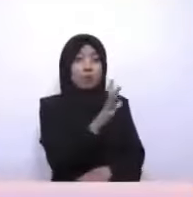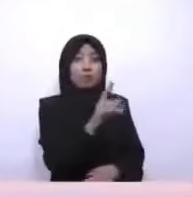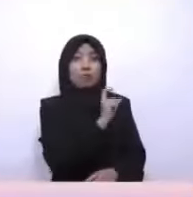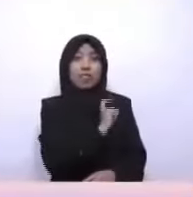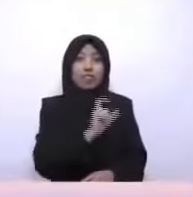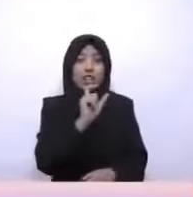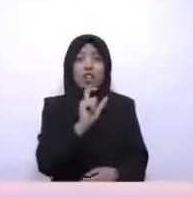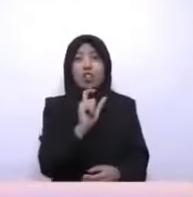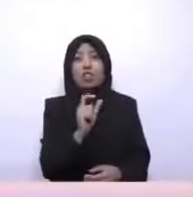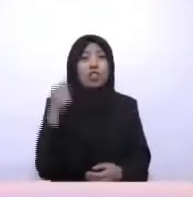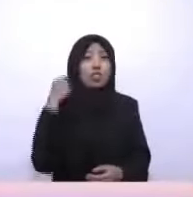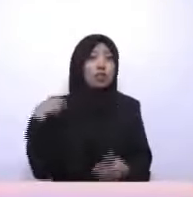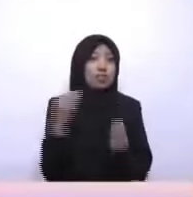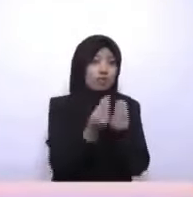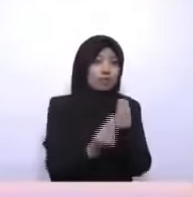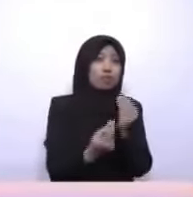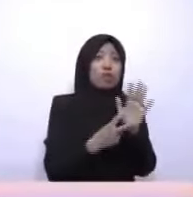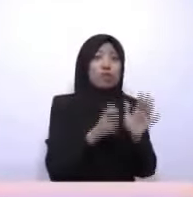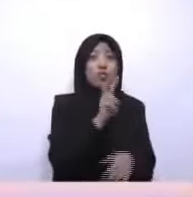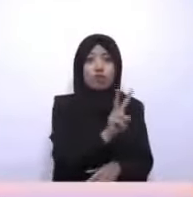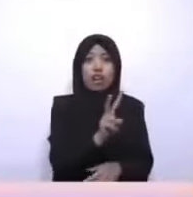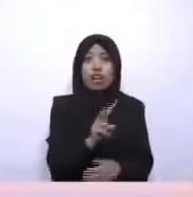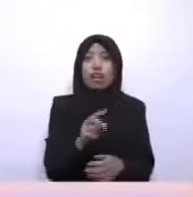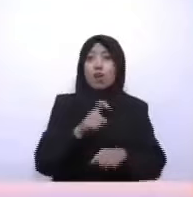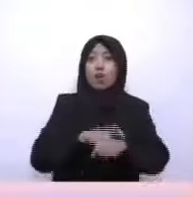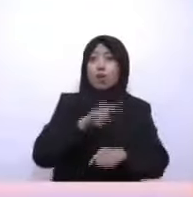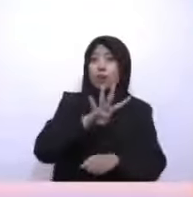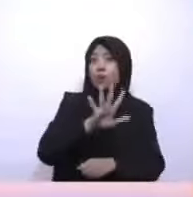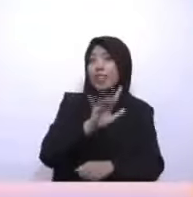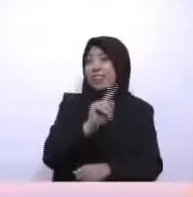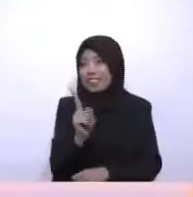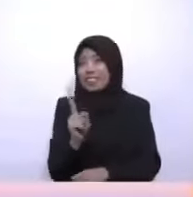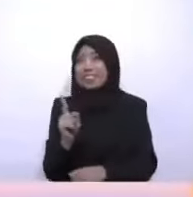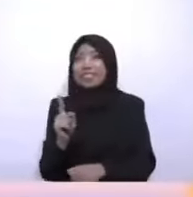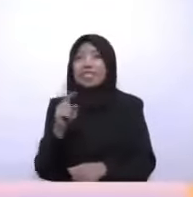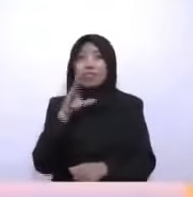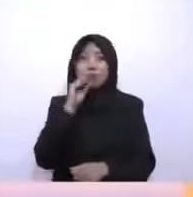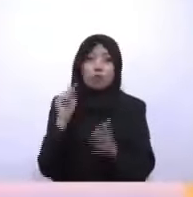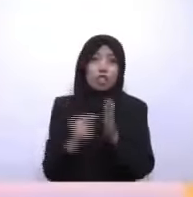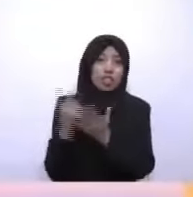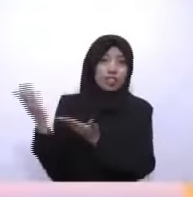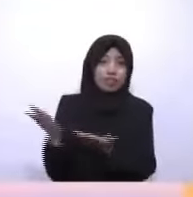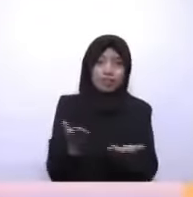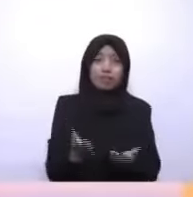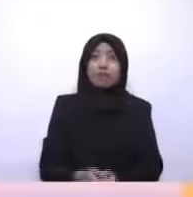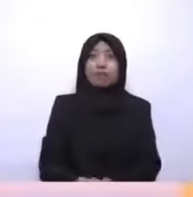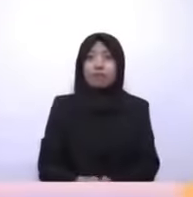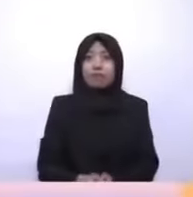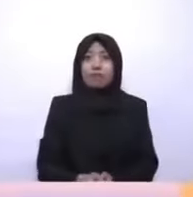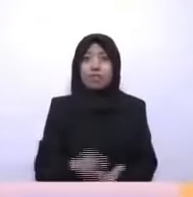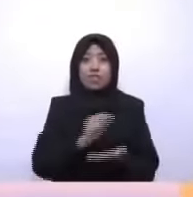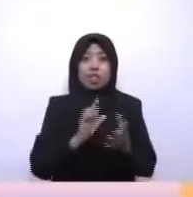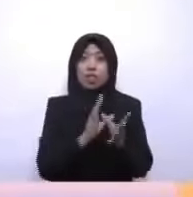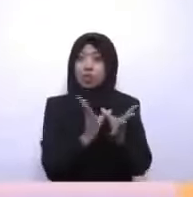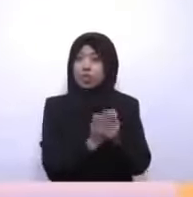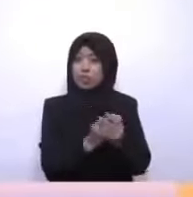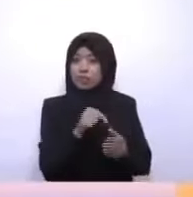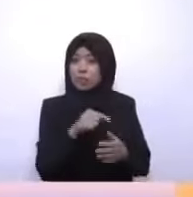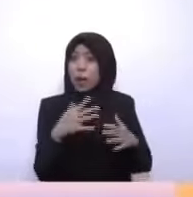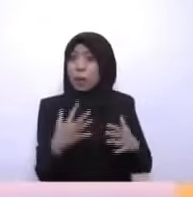nomor urut 2. Durasi 45 detik dimulai saat Anda berbicara. Sekolah inklusi adalah sekolah